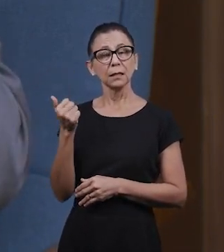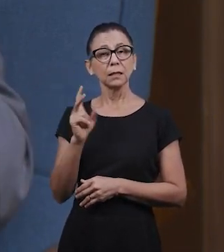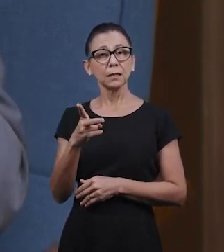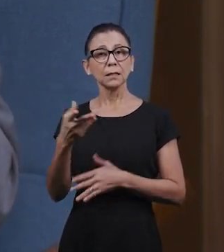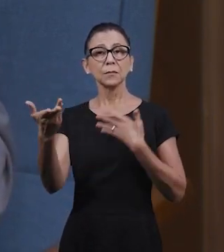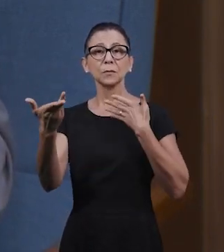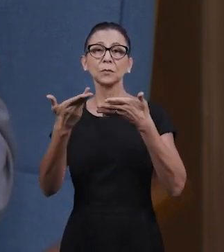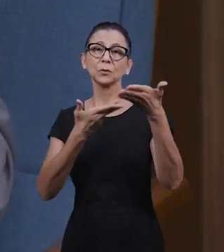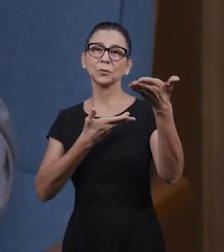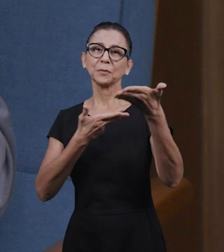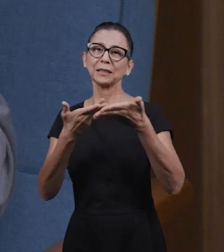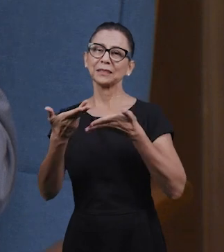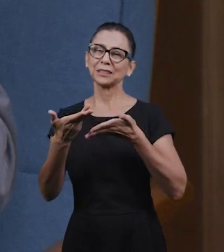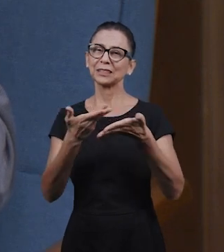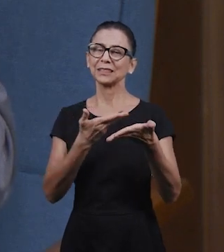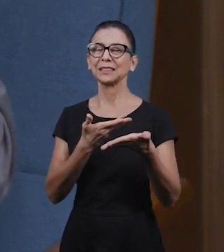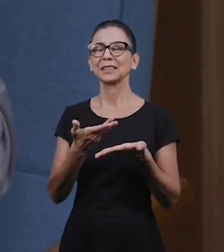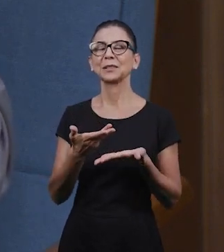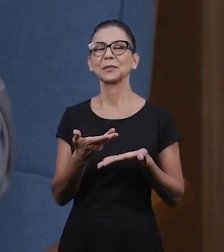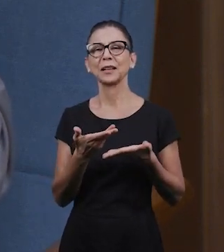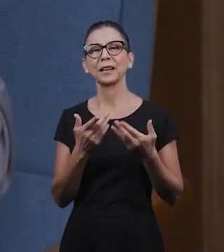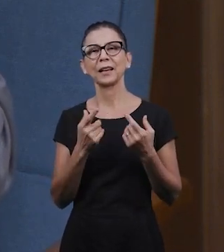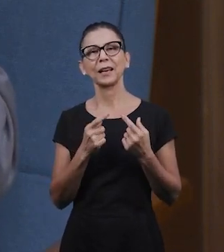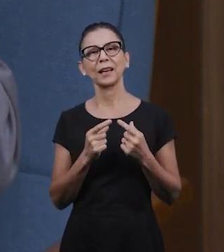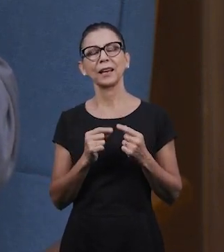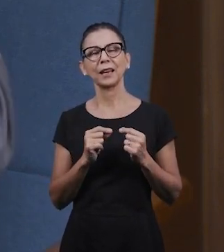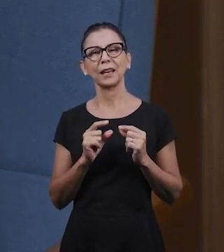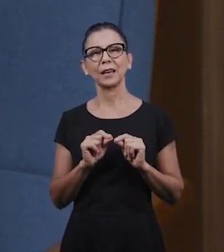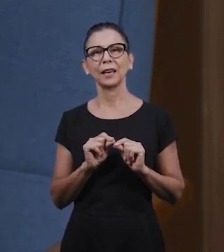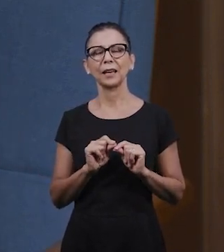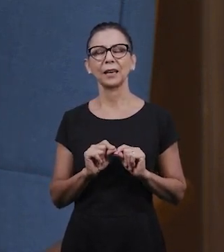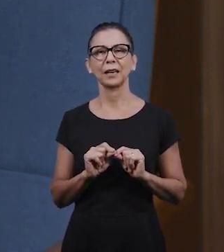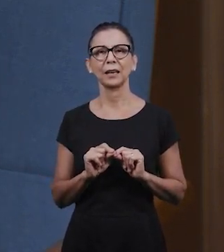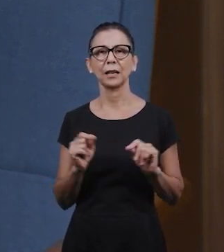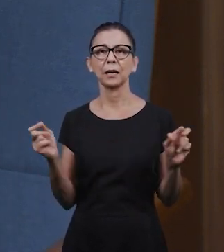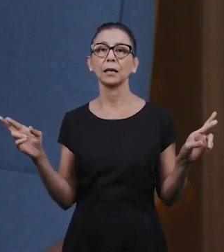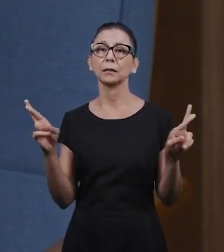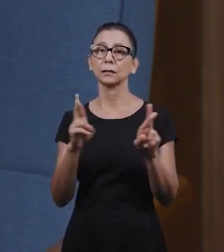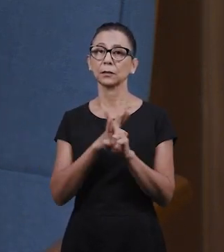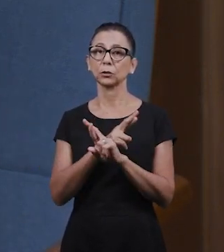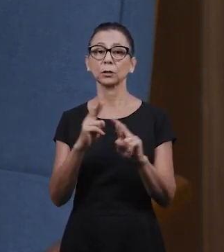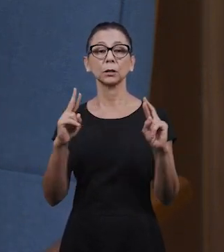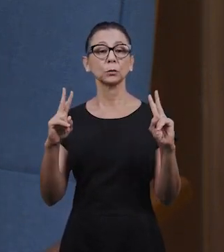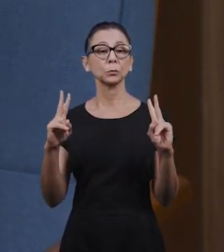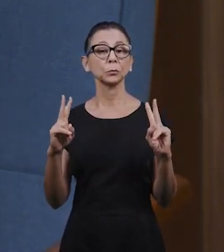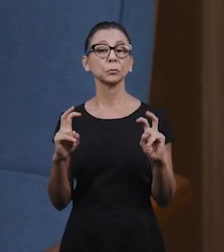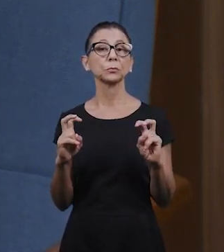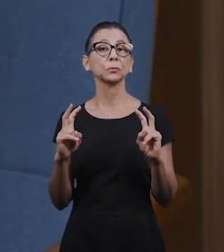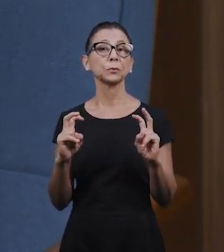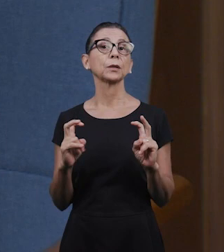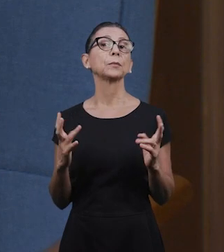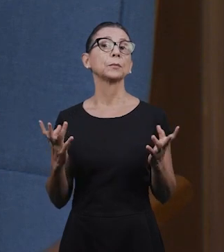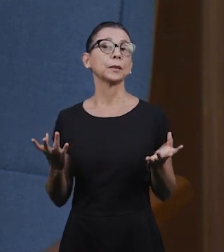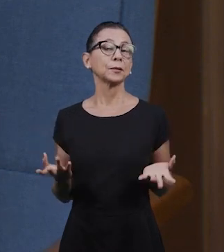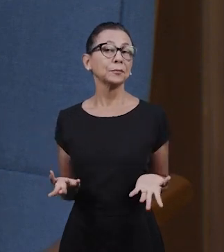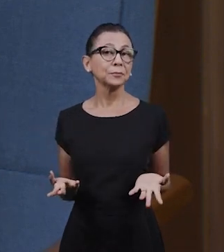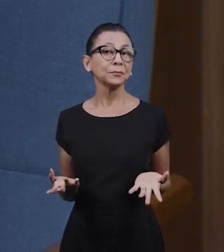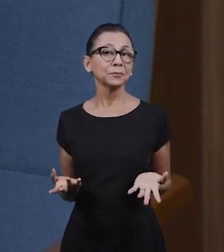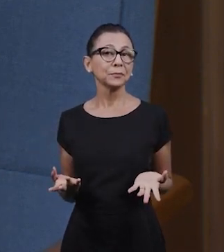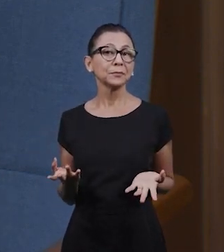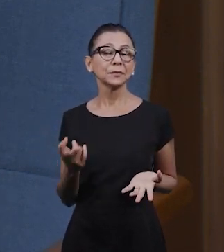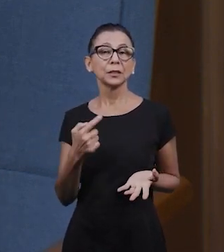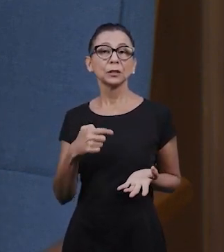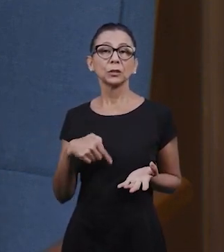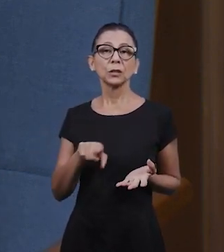scientifique, apportent toujours une contribution à propos de la thématique ici que nous abordons. Nous parlons